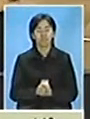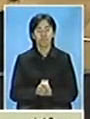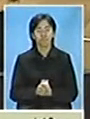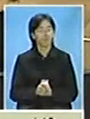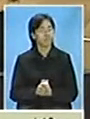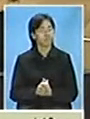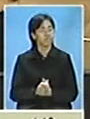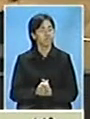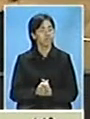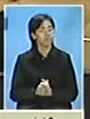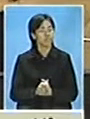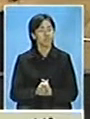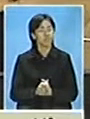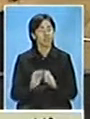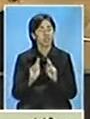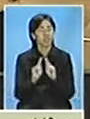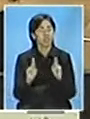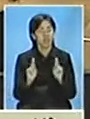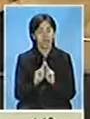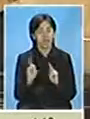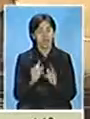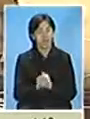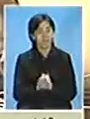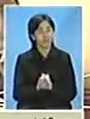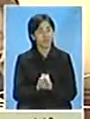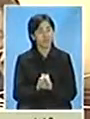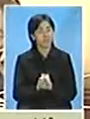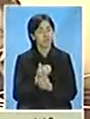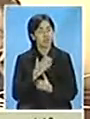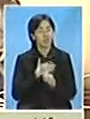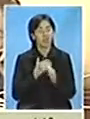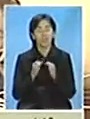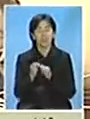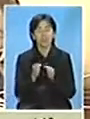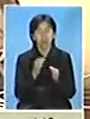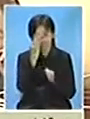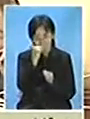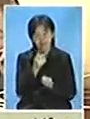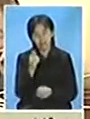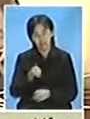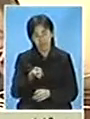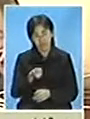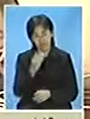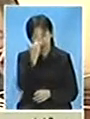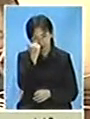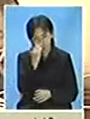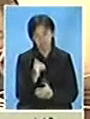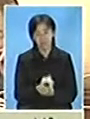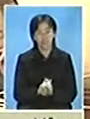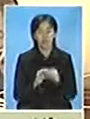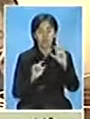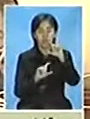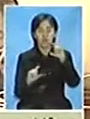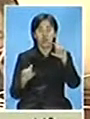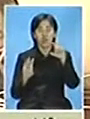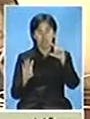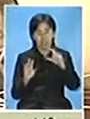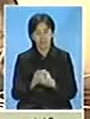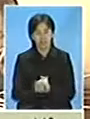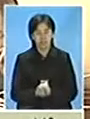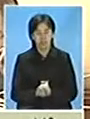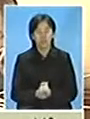ะ ขอกลับเรียนท่านประธานผมขออนุญาตชี้แจงว่าทำไมถึงยืนยันนะครับก็คือไอ้วรรค4เนี่ยลองสม